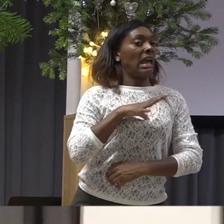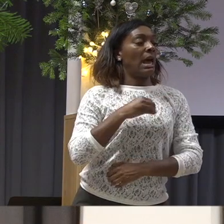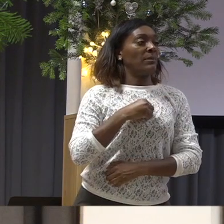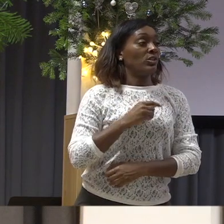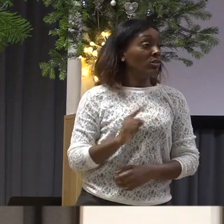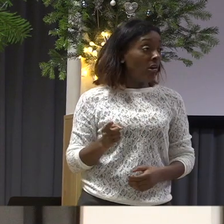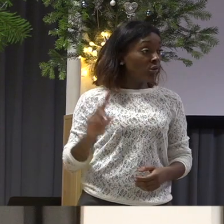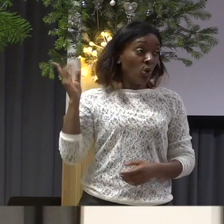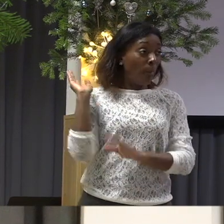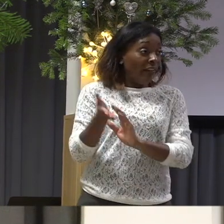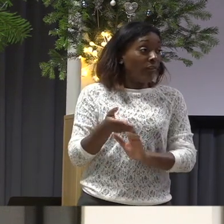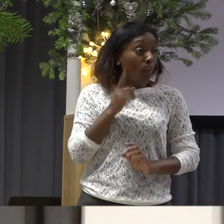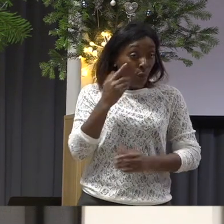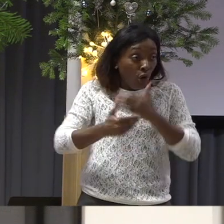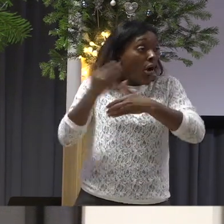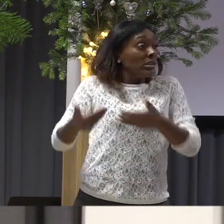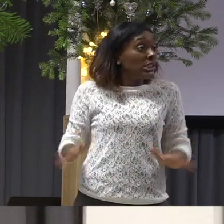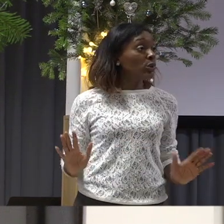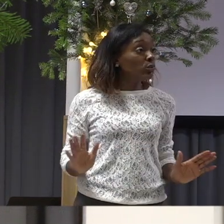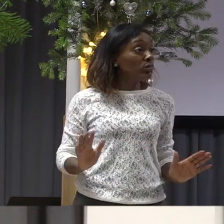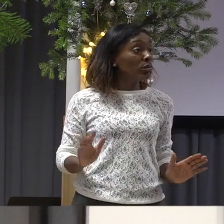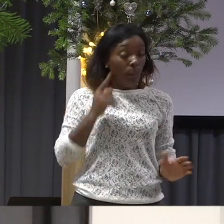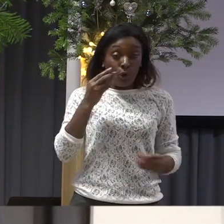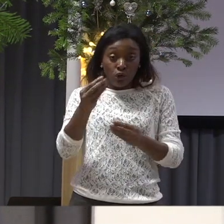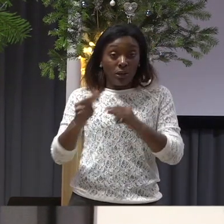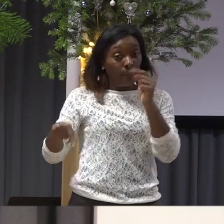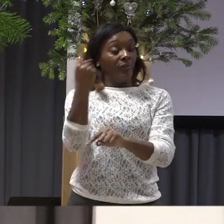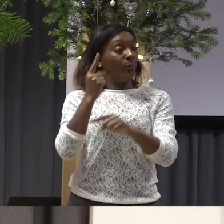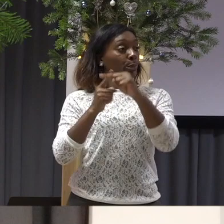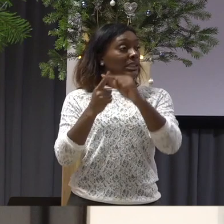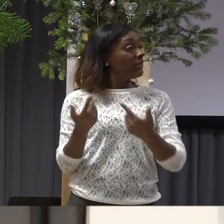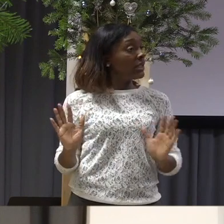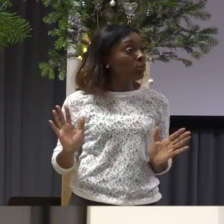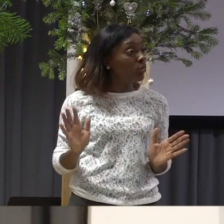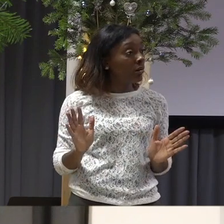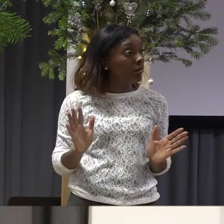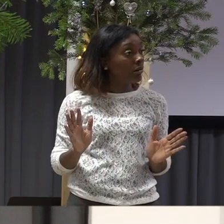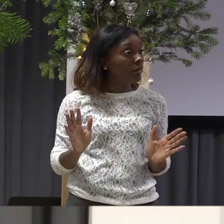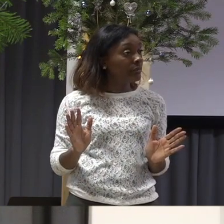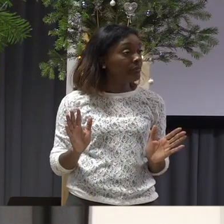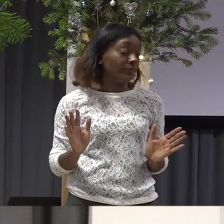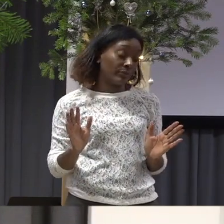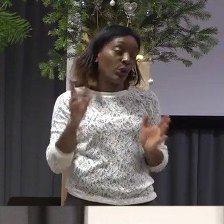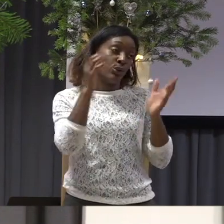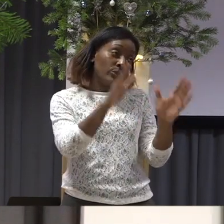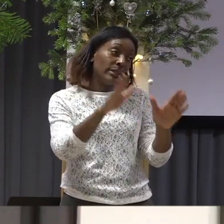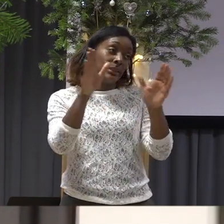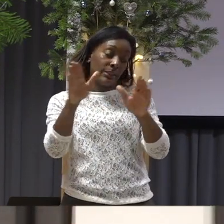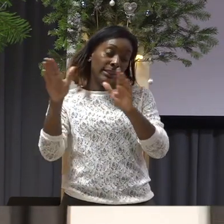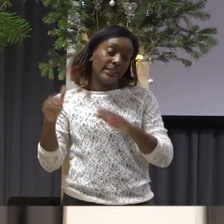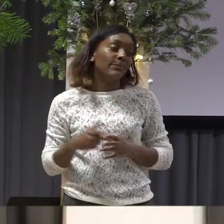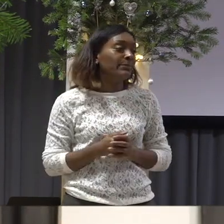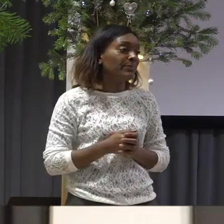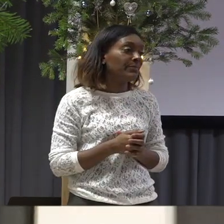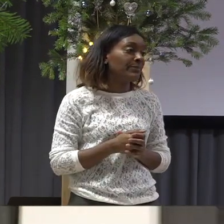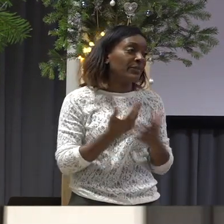lui qui est dans le malheur a droit à la compassion de ses proches. Que le Seigneur nous bénisse. Prions le Seigneur.